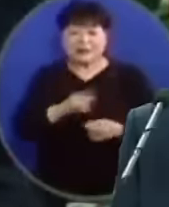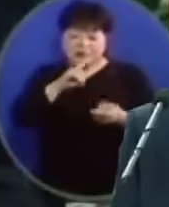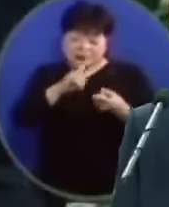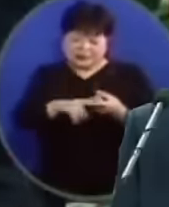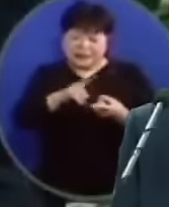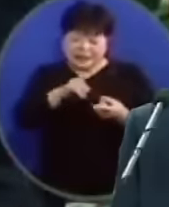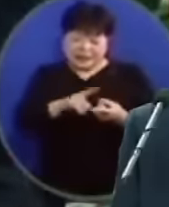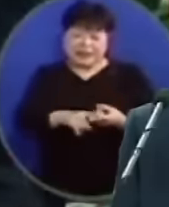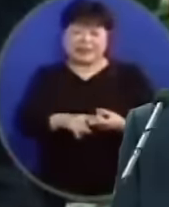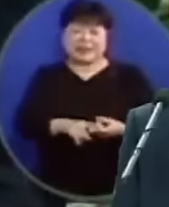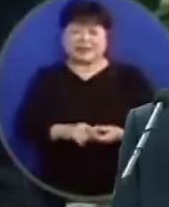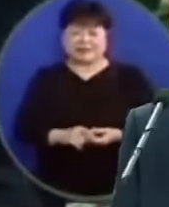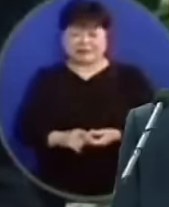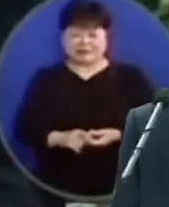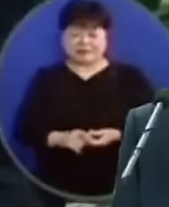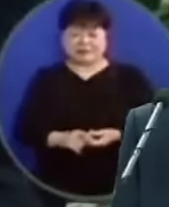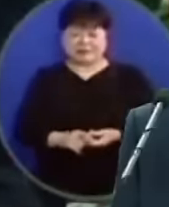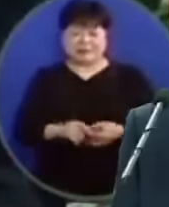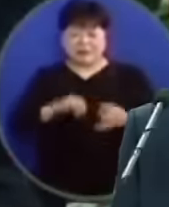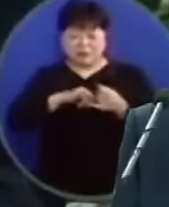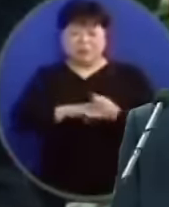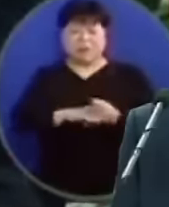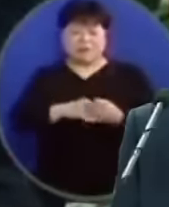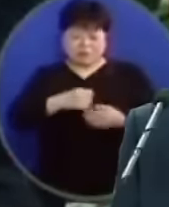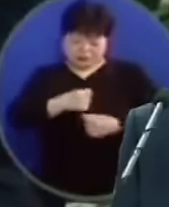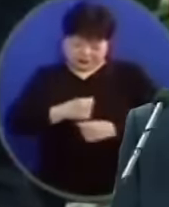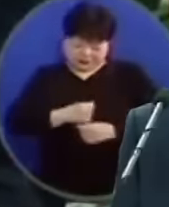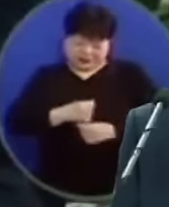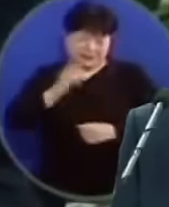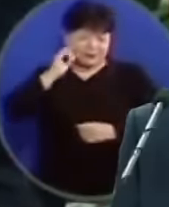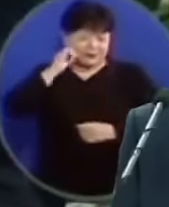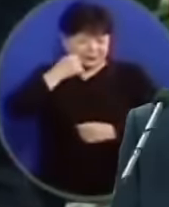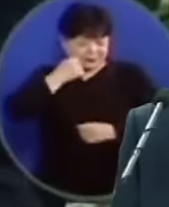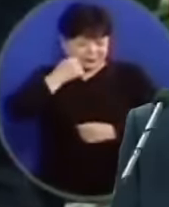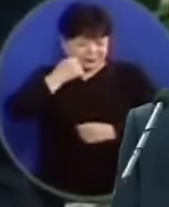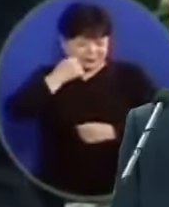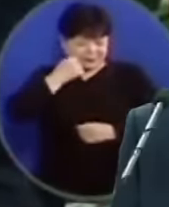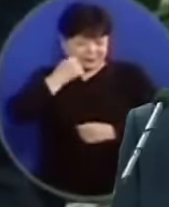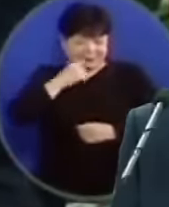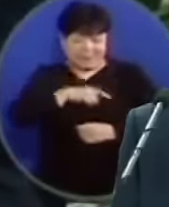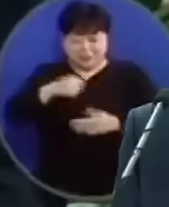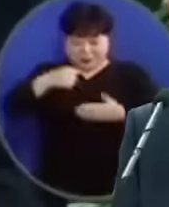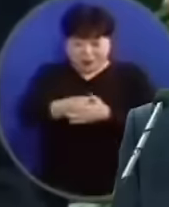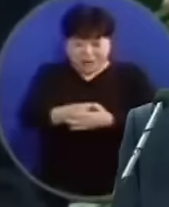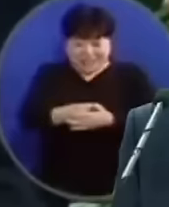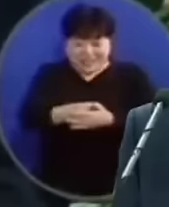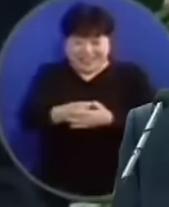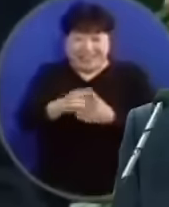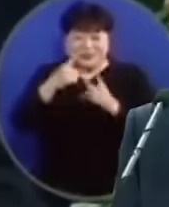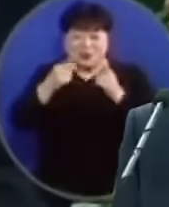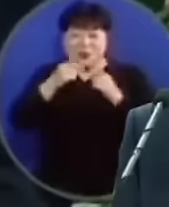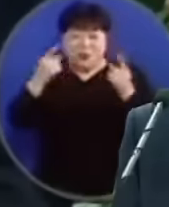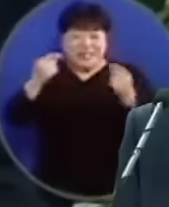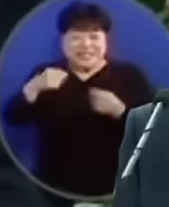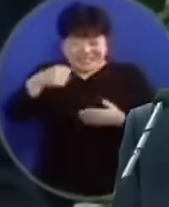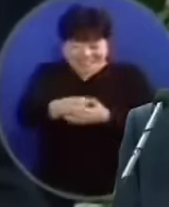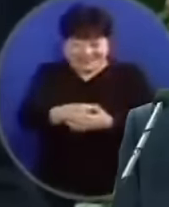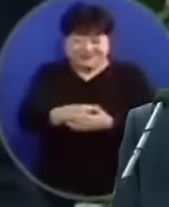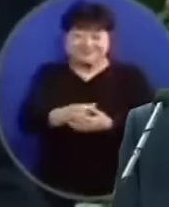그것이지 다시 살면 그렇게 할 수 있다는 말은 아닙니다. 나같이 이름이 용기로 붙여있는 사람도